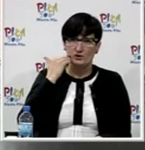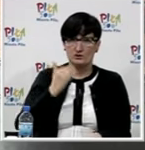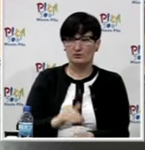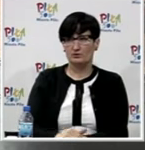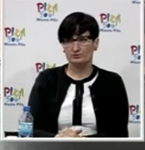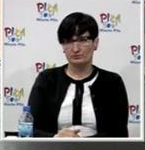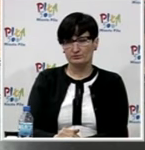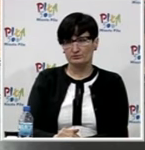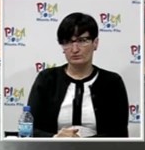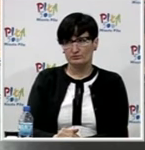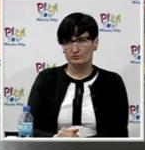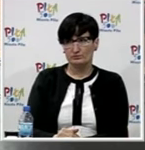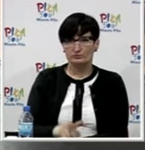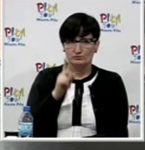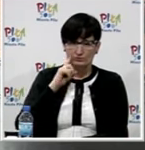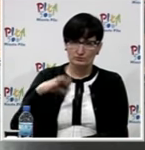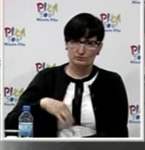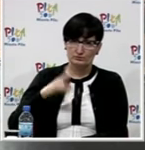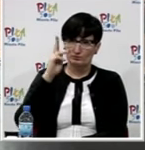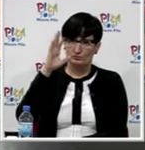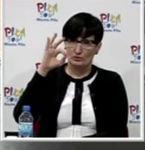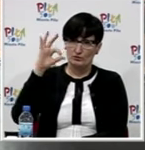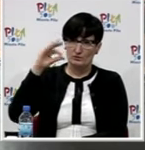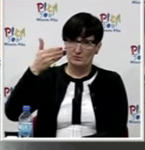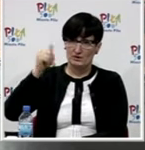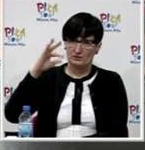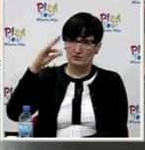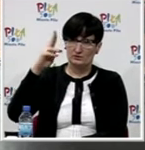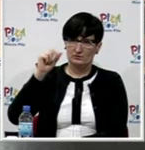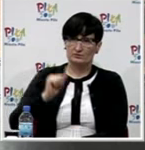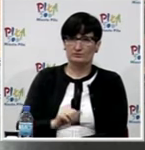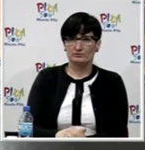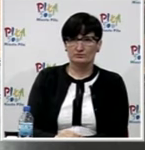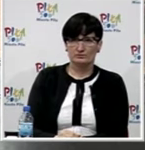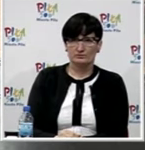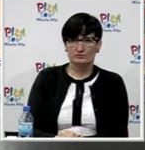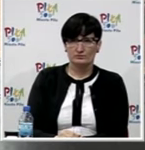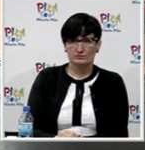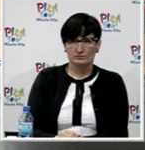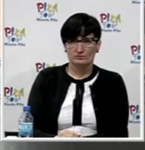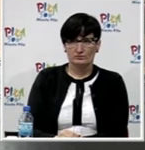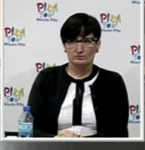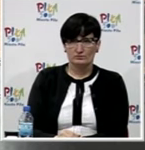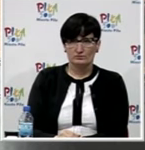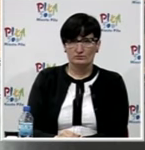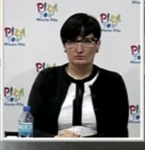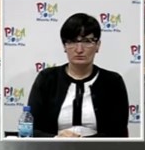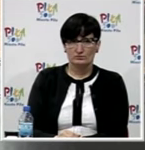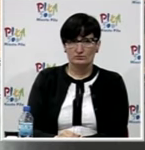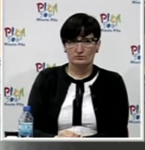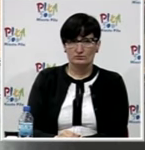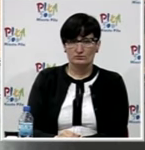Dziękuję bardzo. Pan radny Zbigniew Kosmatka, bardzo proszę. Ja mam dwie kwestie. Pierwsza, pan